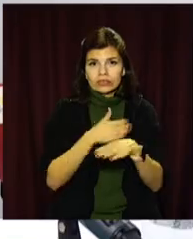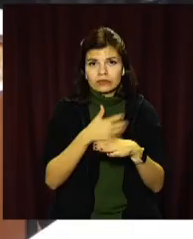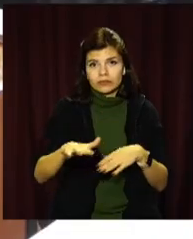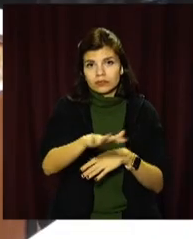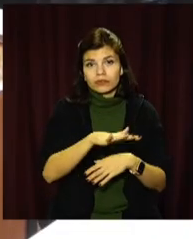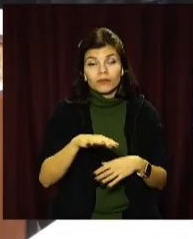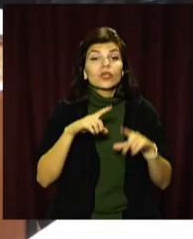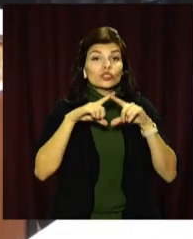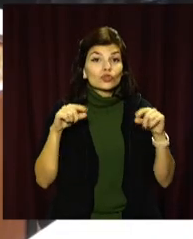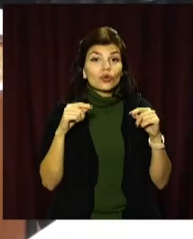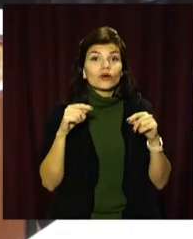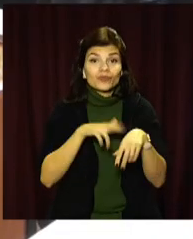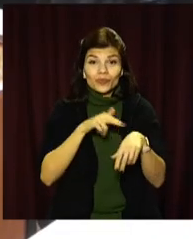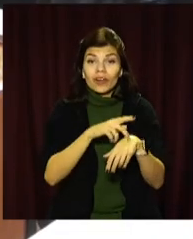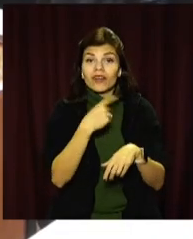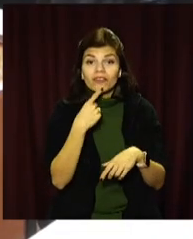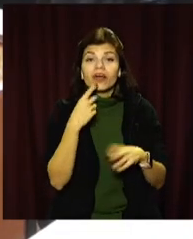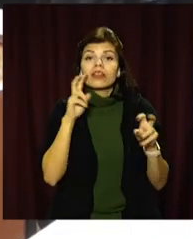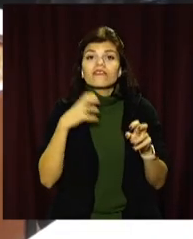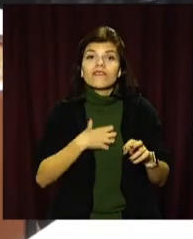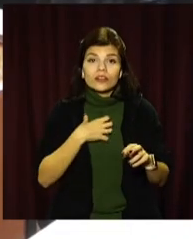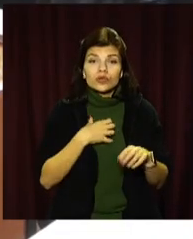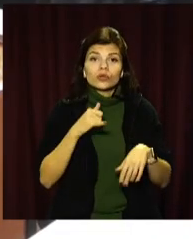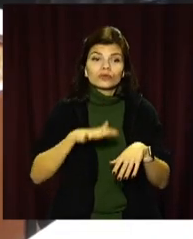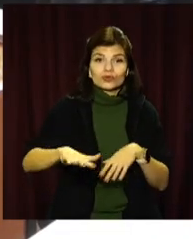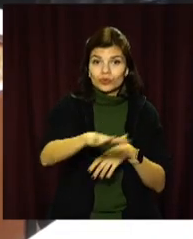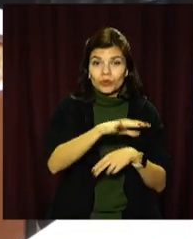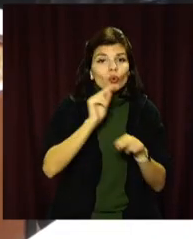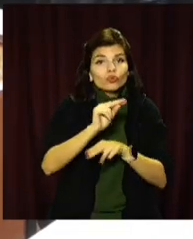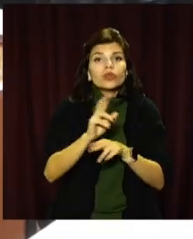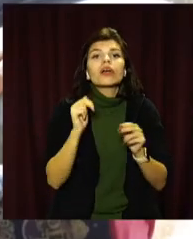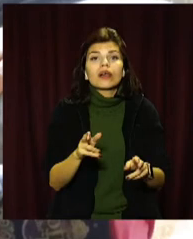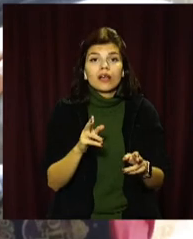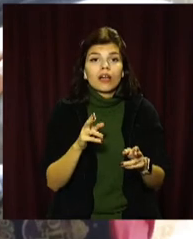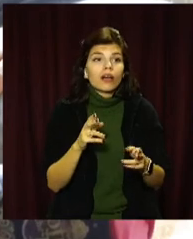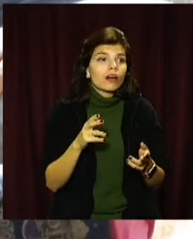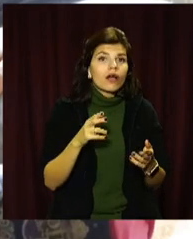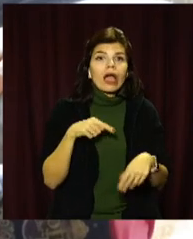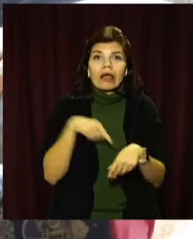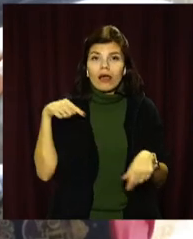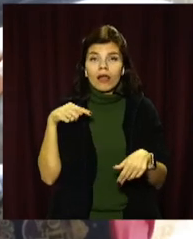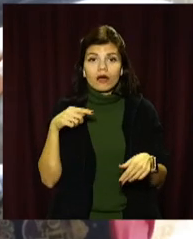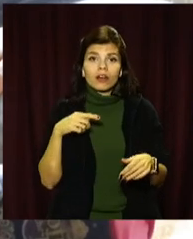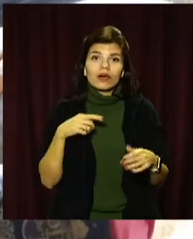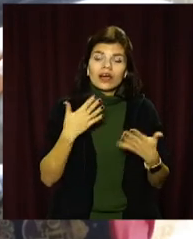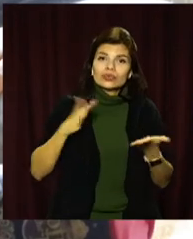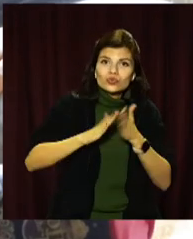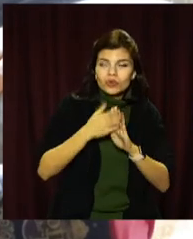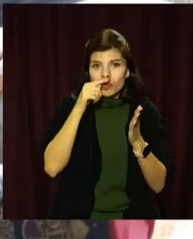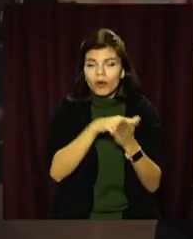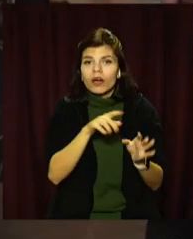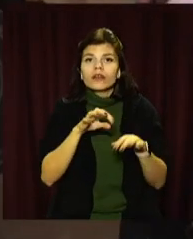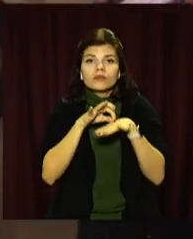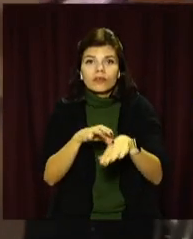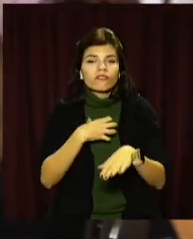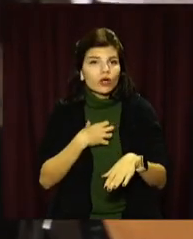середовищі. Шкільні офіцери говорять про актуальні теми у суспільстві та вчать, як правильно реагувати в тій чи іншій ситуації. Вони намагаються донести головне